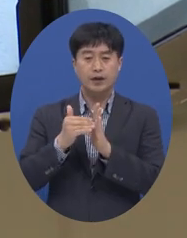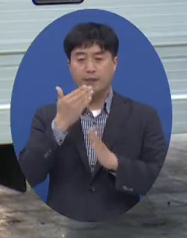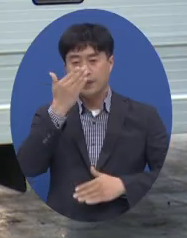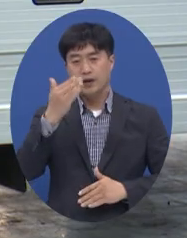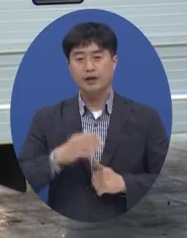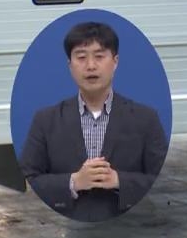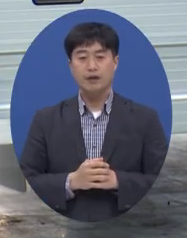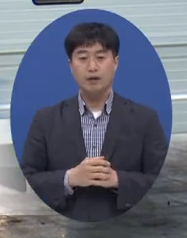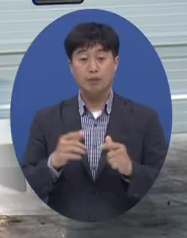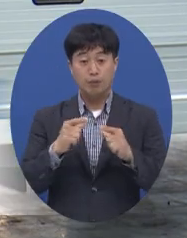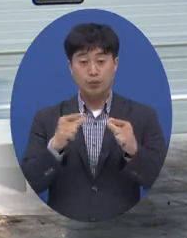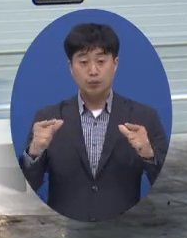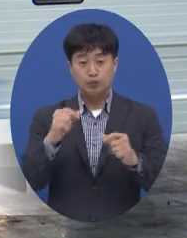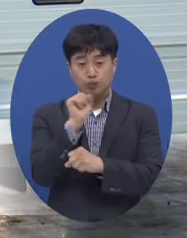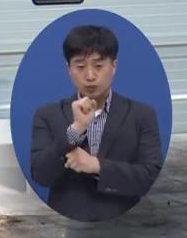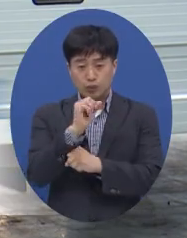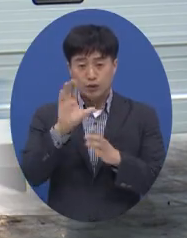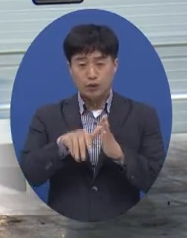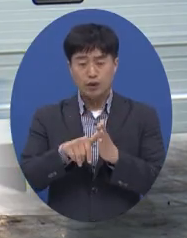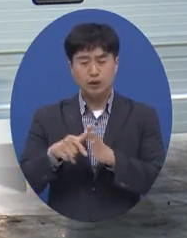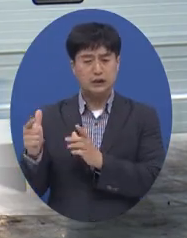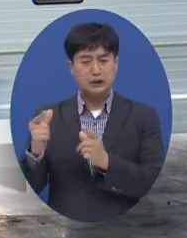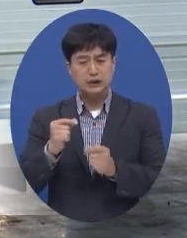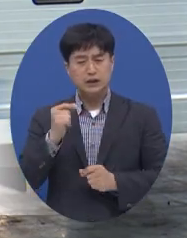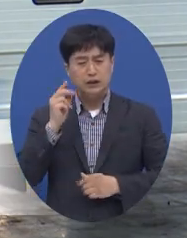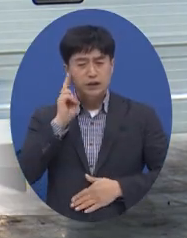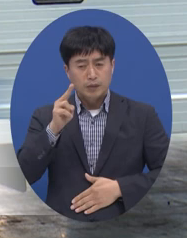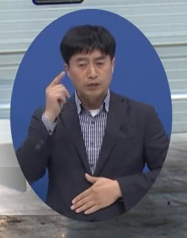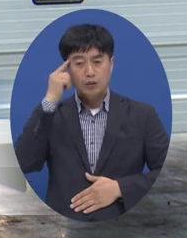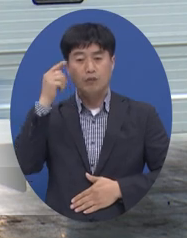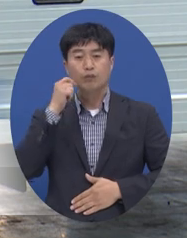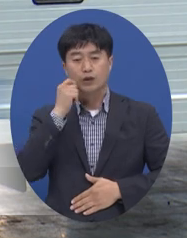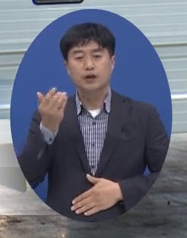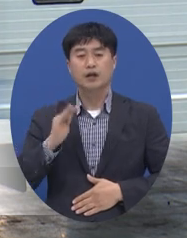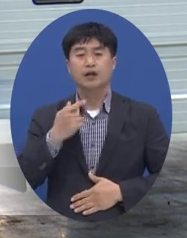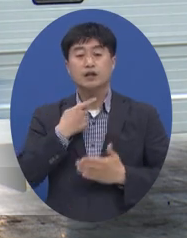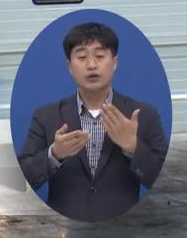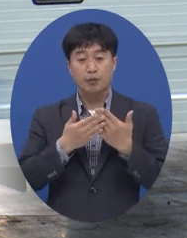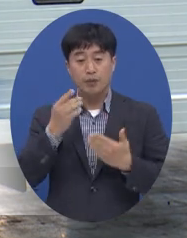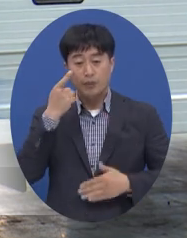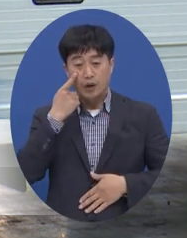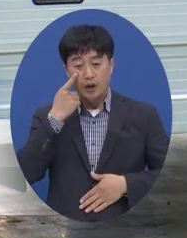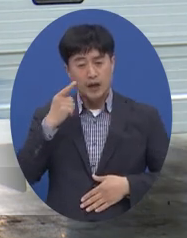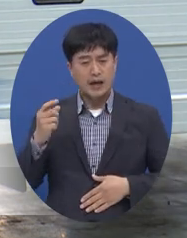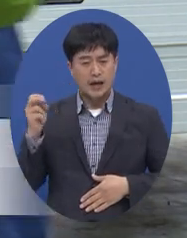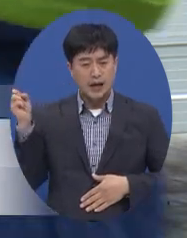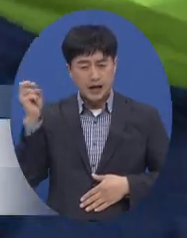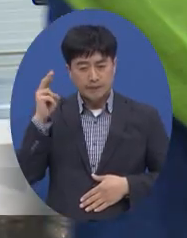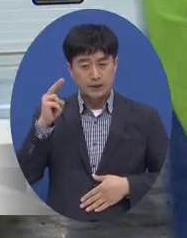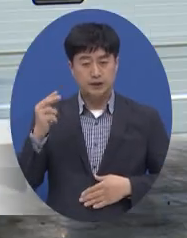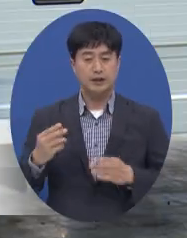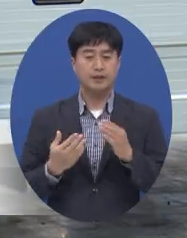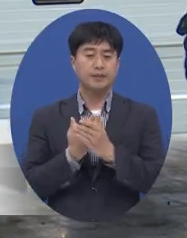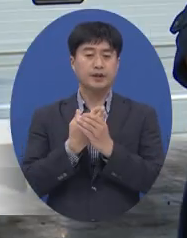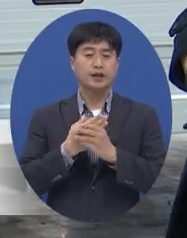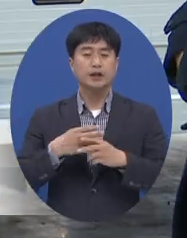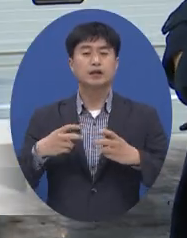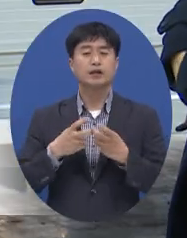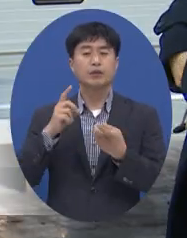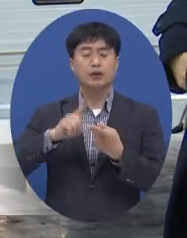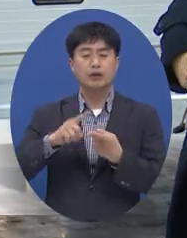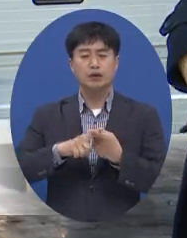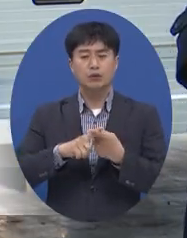있습니다. 평소에 운전을 할 때는 이렇게 심각하다고 생각을 못했었는데 여기서 체험하니까 갑자기